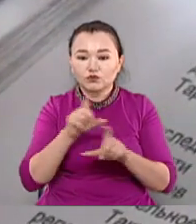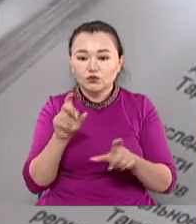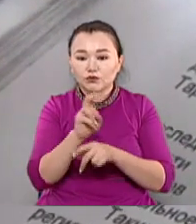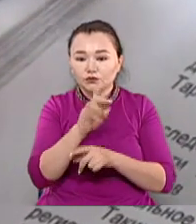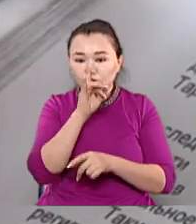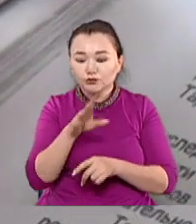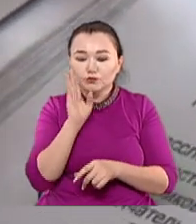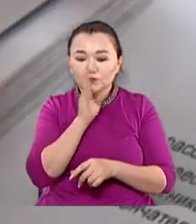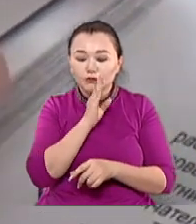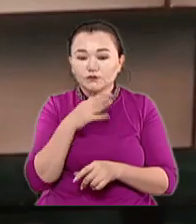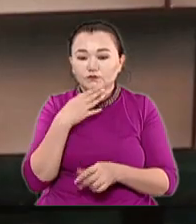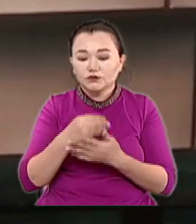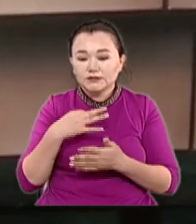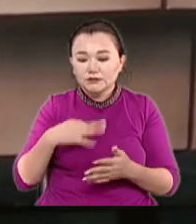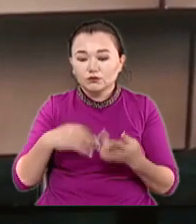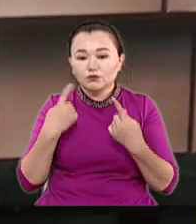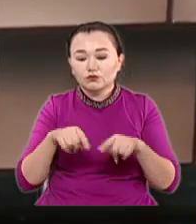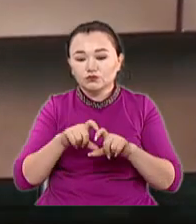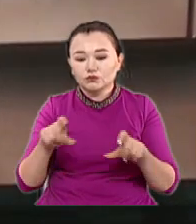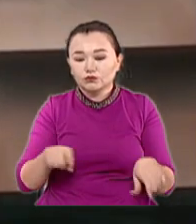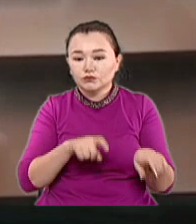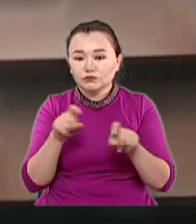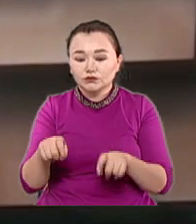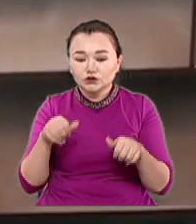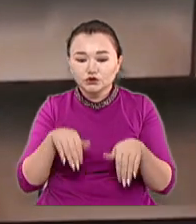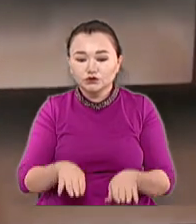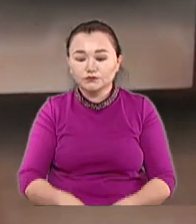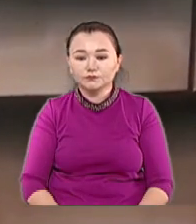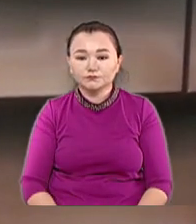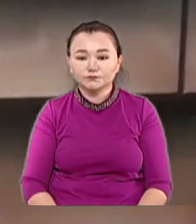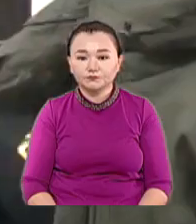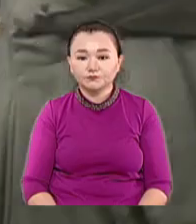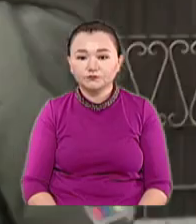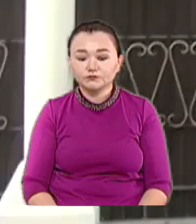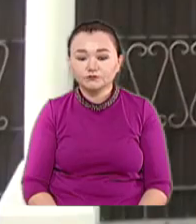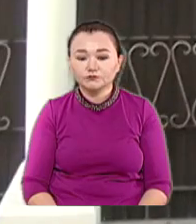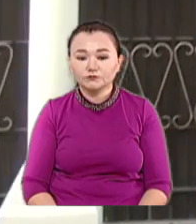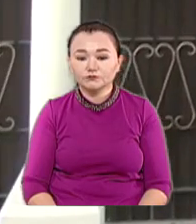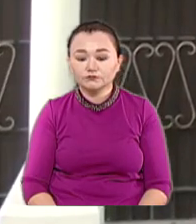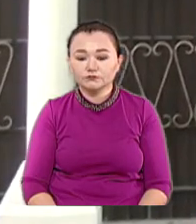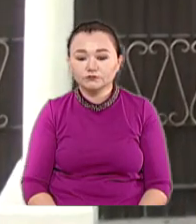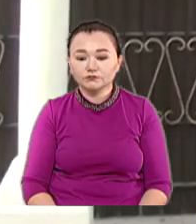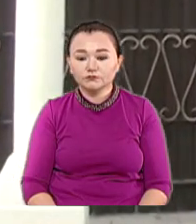босатылды. Анасы баласын басқа мектепке ауыстыруды жөн деп тапқан. Нұрай Нұрахай, Дәулетбай Нұрмахан, Информбюро, Тараз.